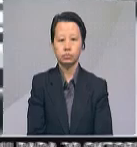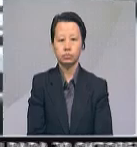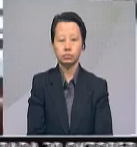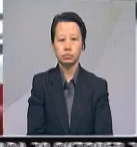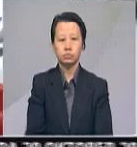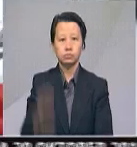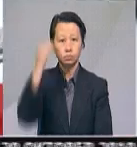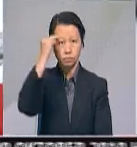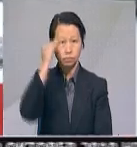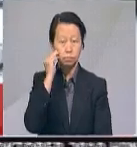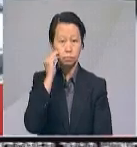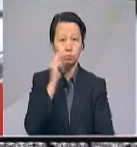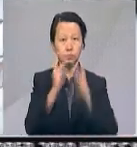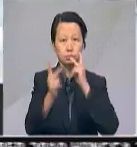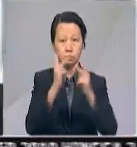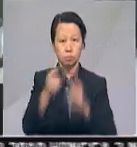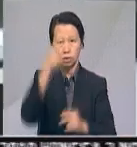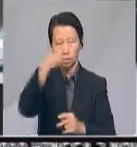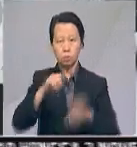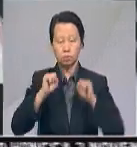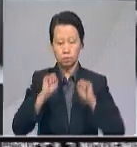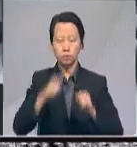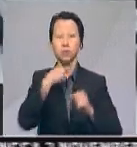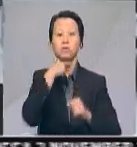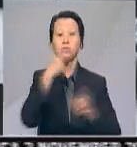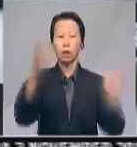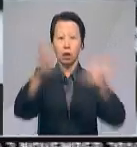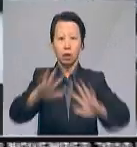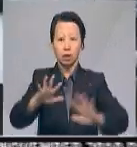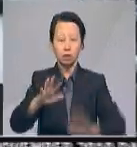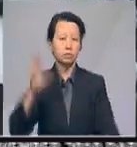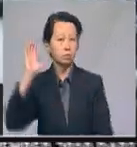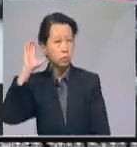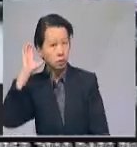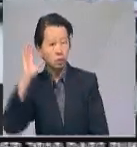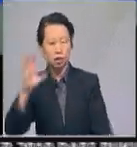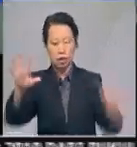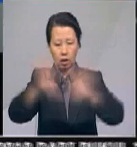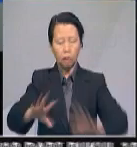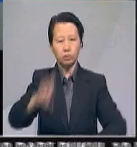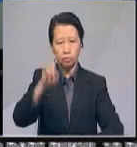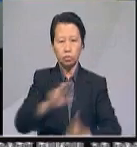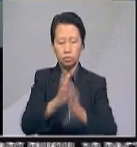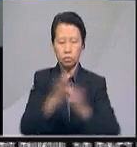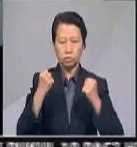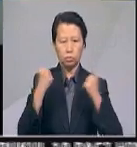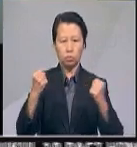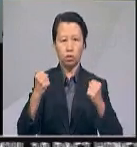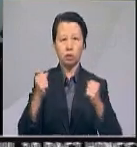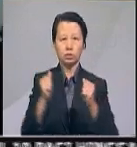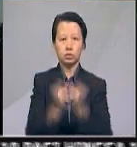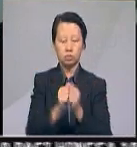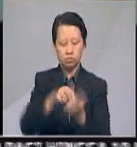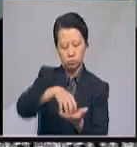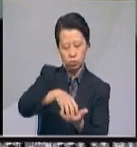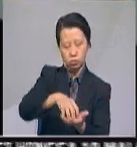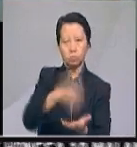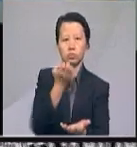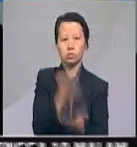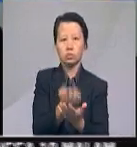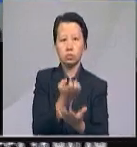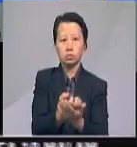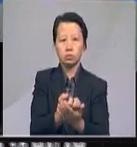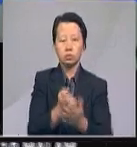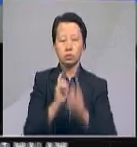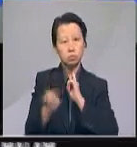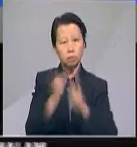Tun Dr. Mahathir menambah, untuk membolehkan suara ASEAN didengari, ASEAN perlu menjadi kuat dengan mengukuhkan ekonominya.